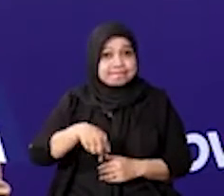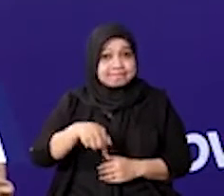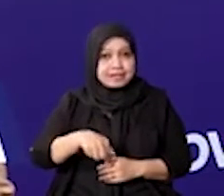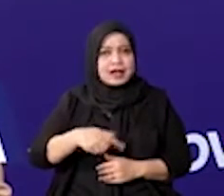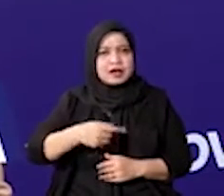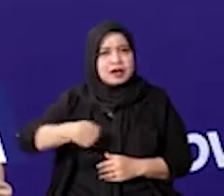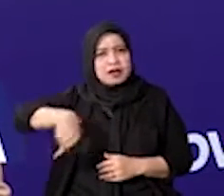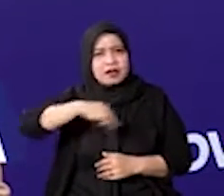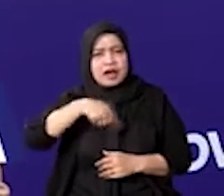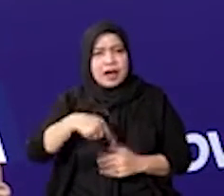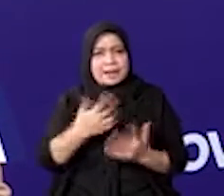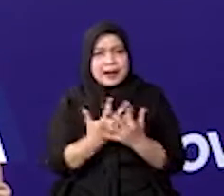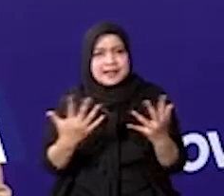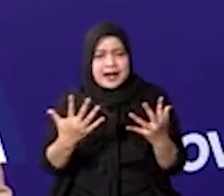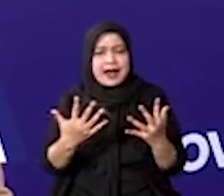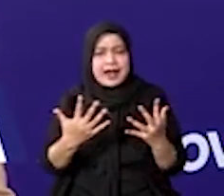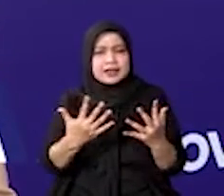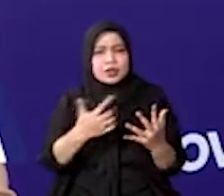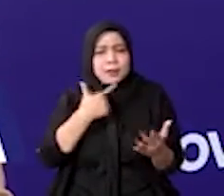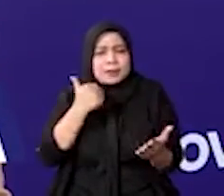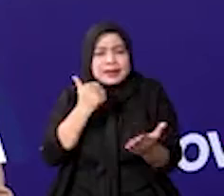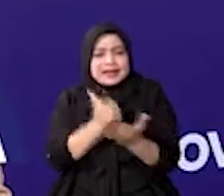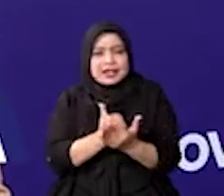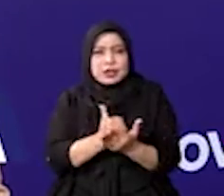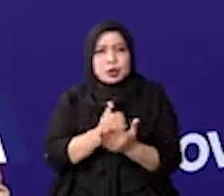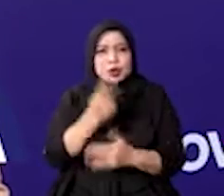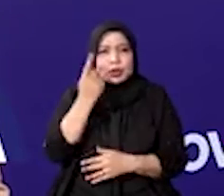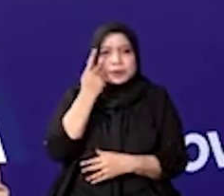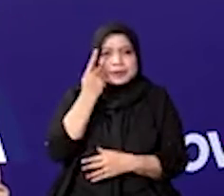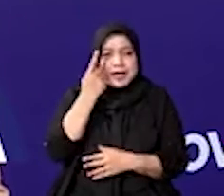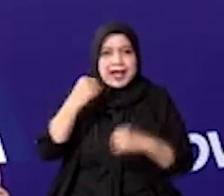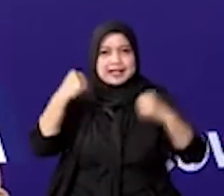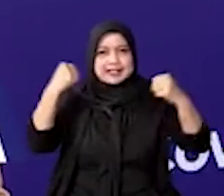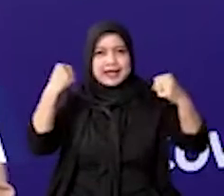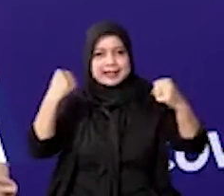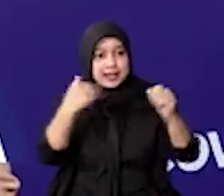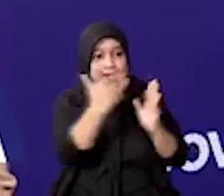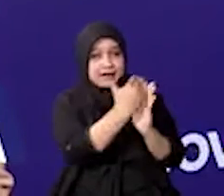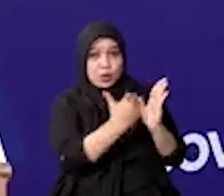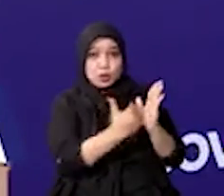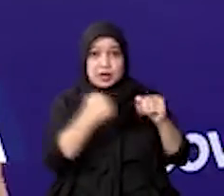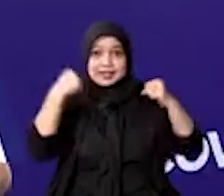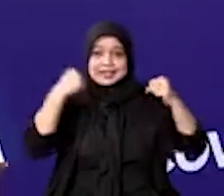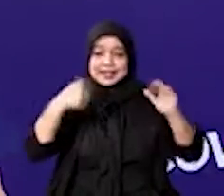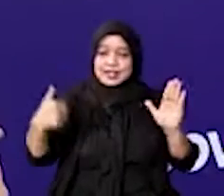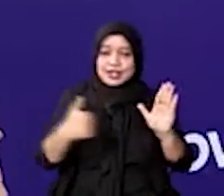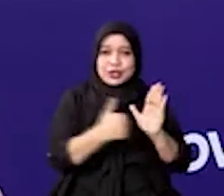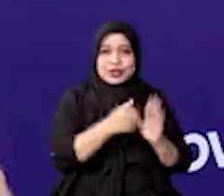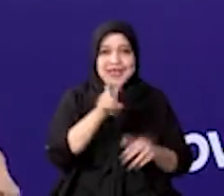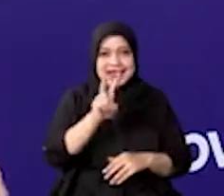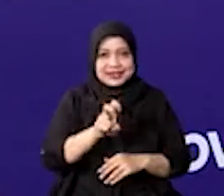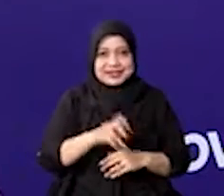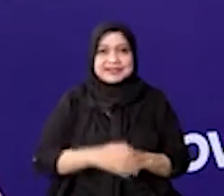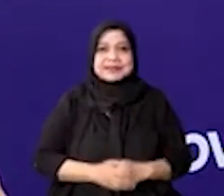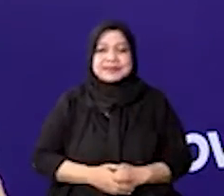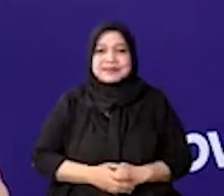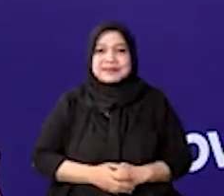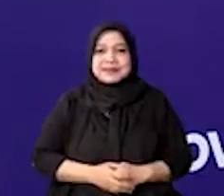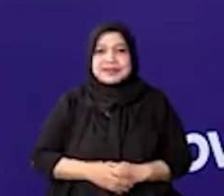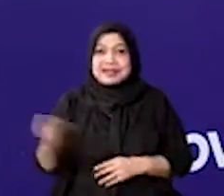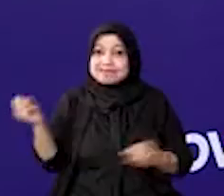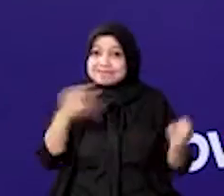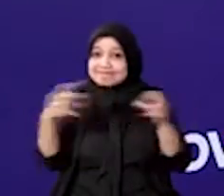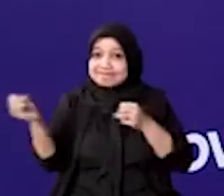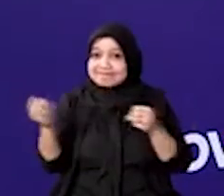lagi bahwa e kita adalah Garda terdepan untuk mencegah penyebaran covid-19 penting sekali untuk selalu mematuhi protokol kesehatan kita dan